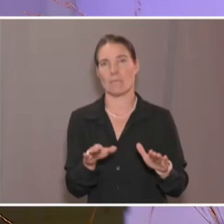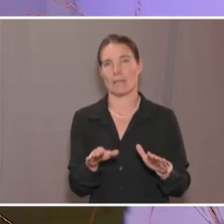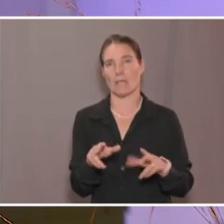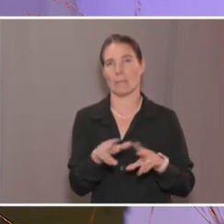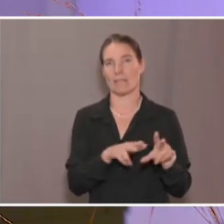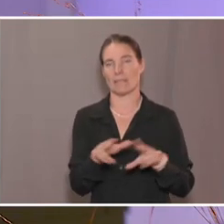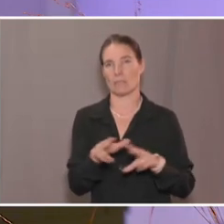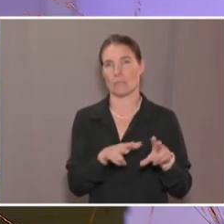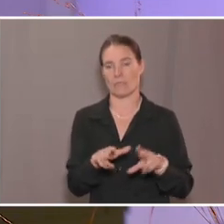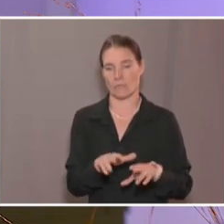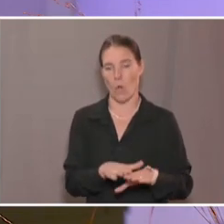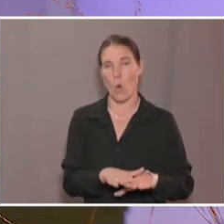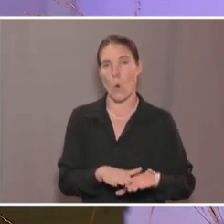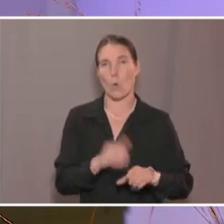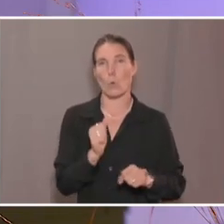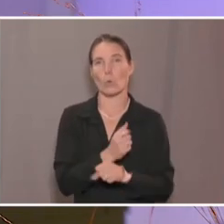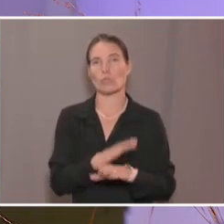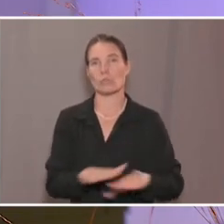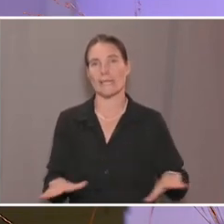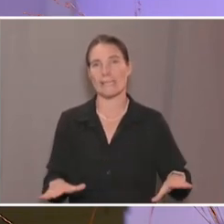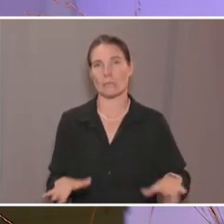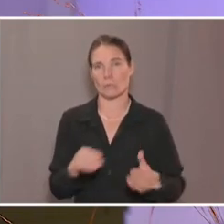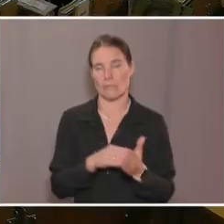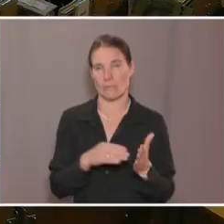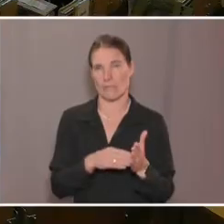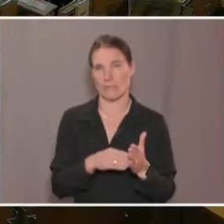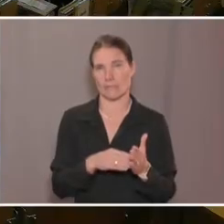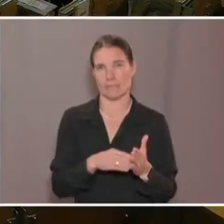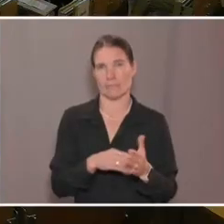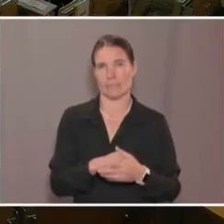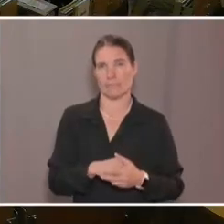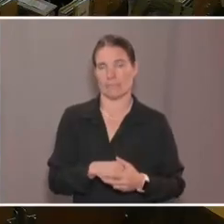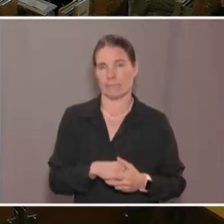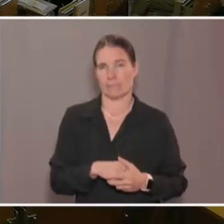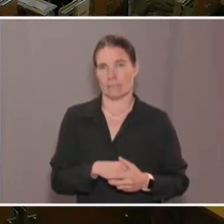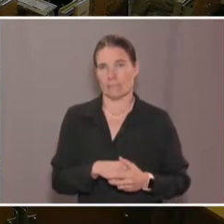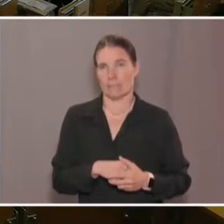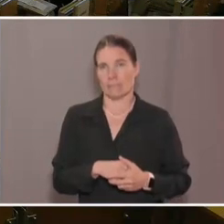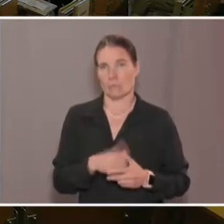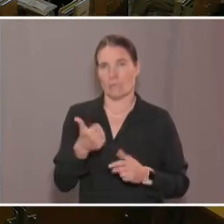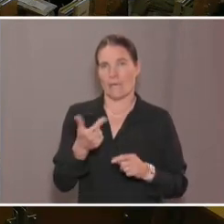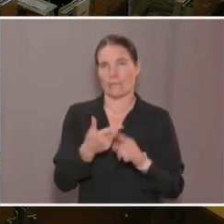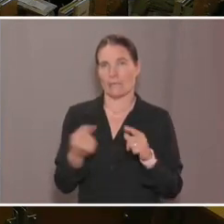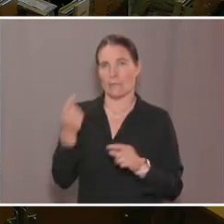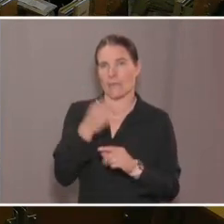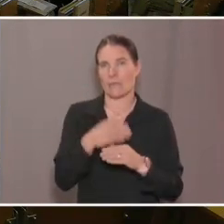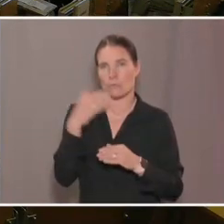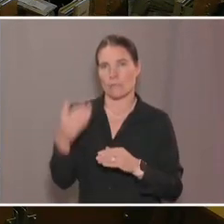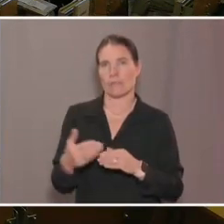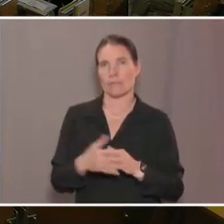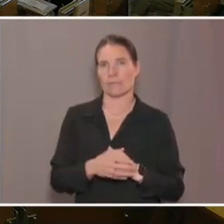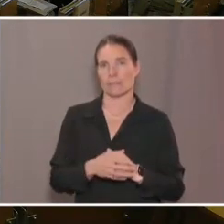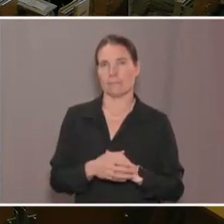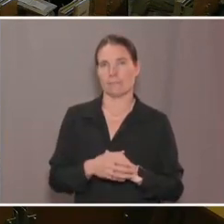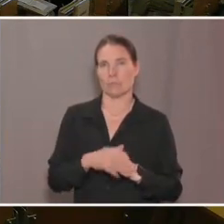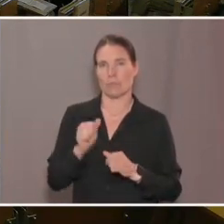zur Grundsteinlegung dabei, Dezember 2019, zur Grundsteinlegung dabei, und nur 1,5 Jahre später können